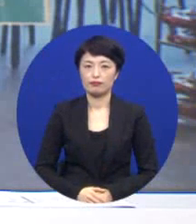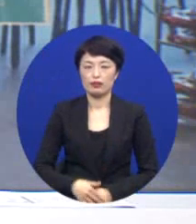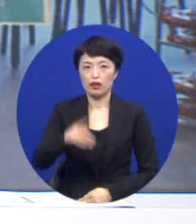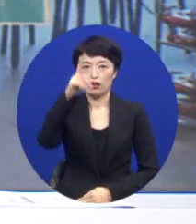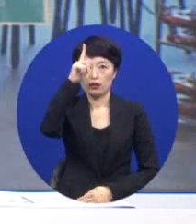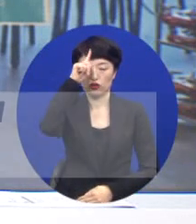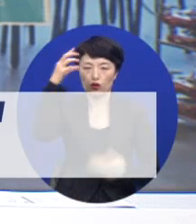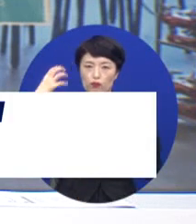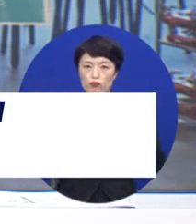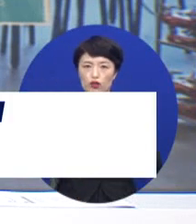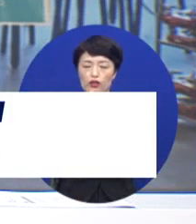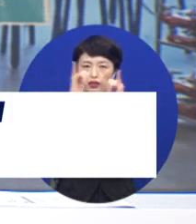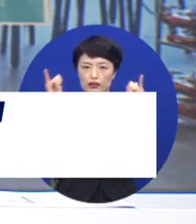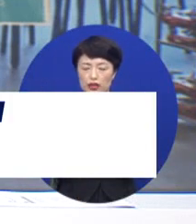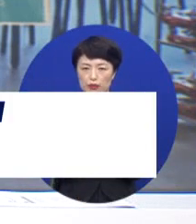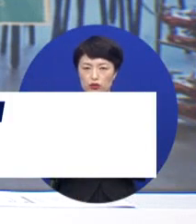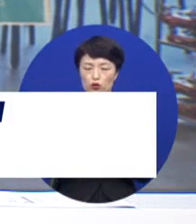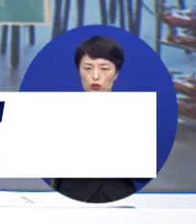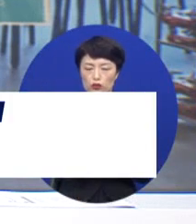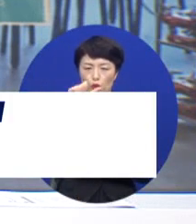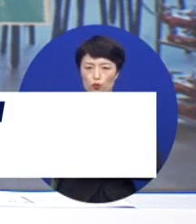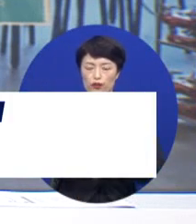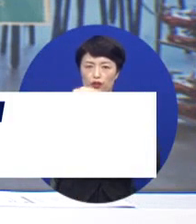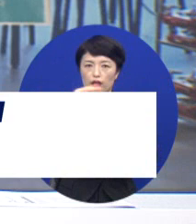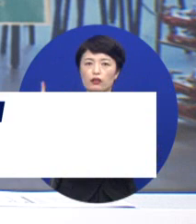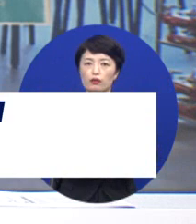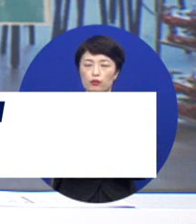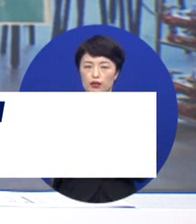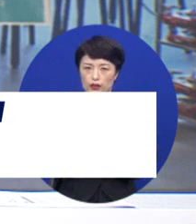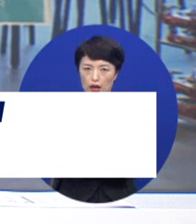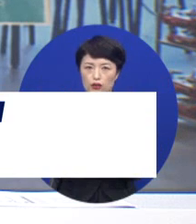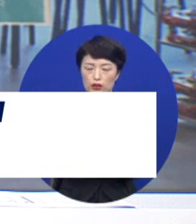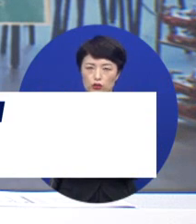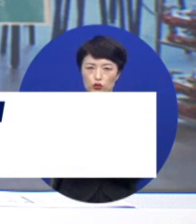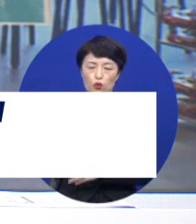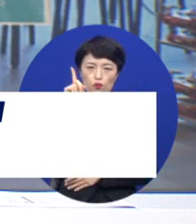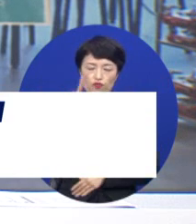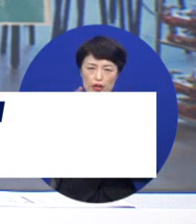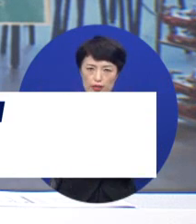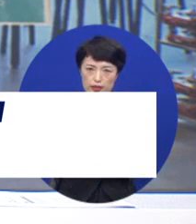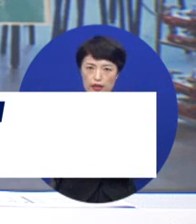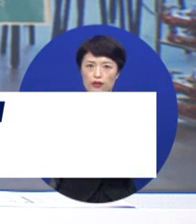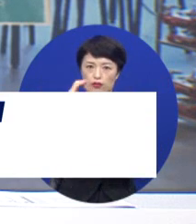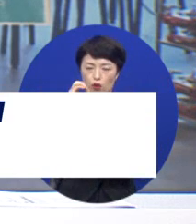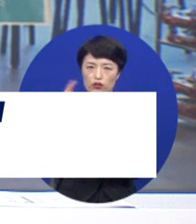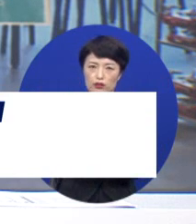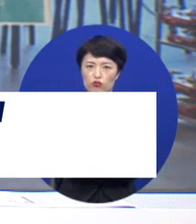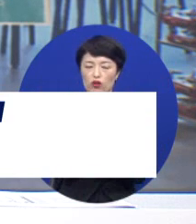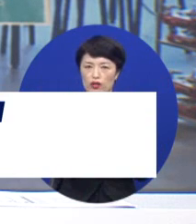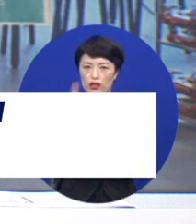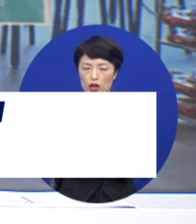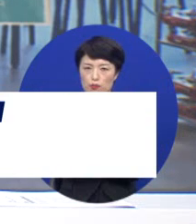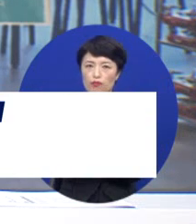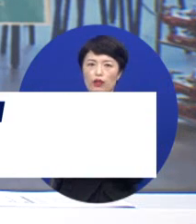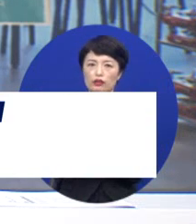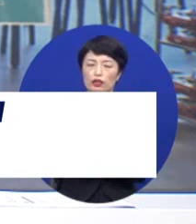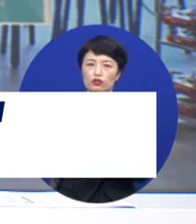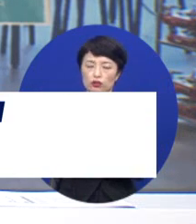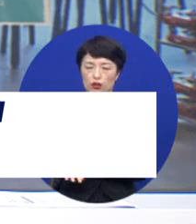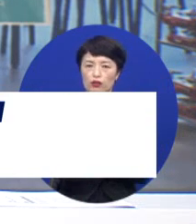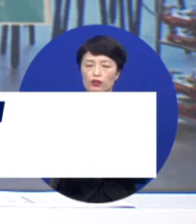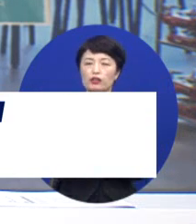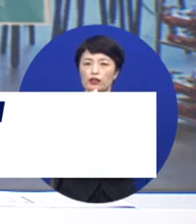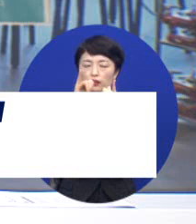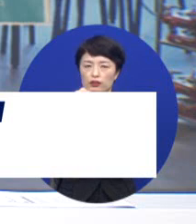정부의 사회적 거리두기 5단계 개편에 따라 제주도도 내일 0시부터 개편된 제주형 생활 방역